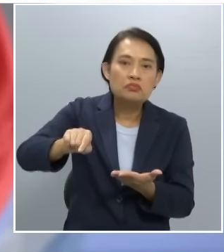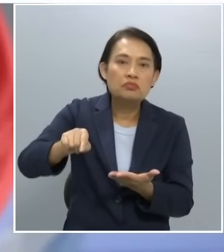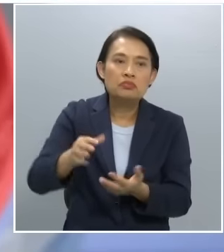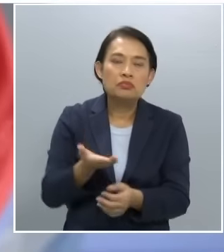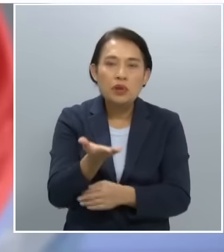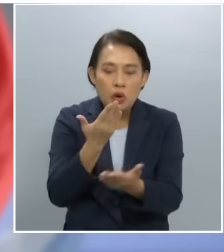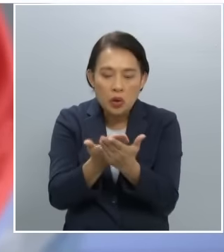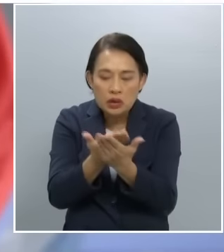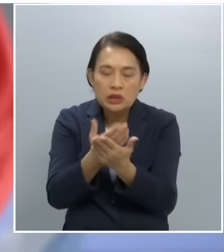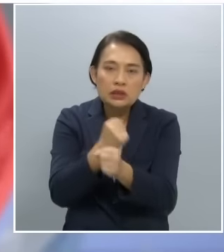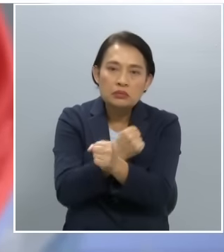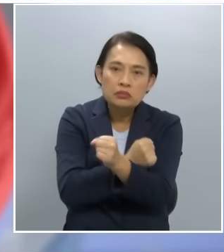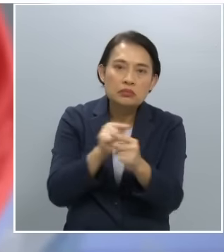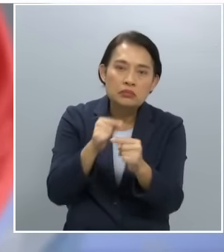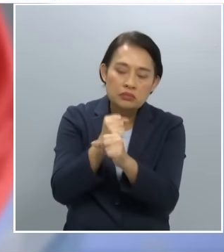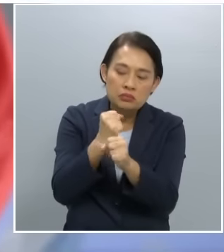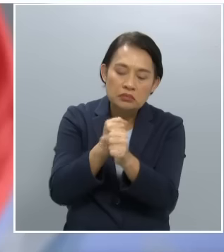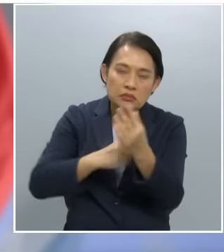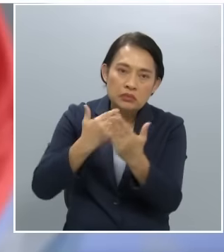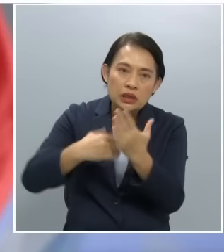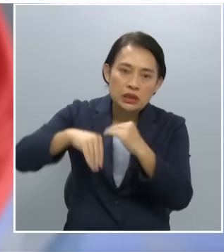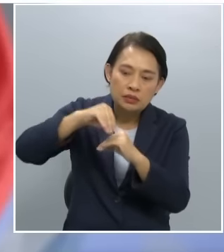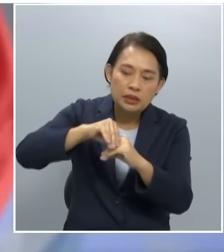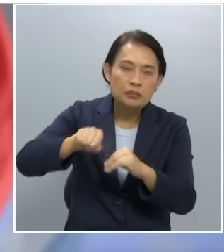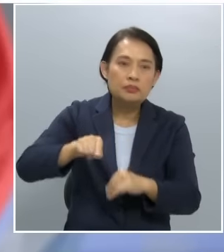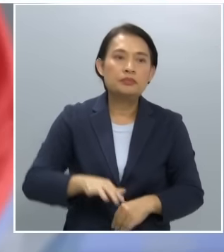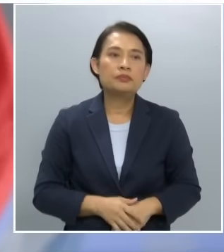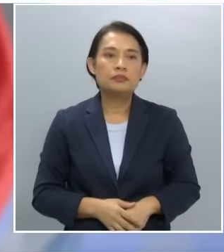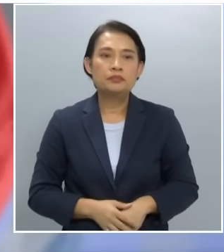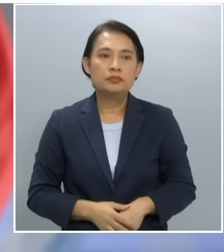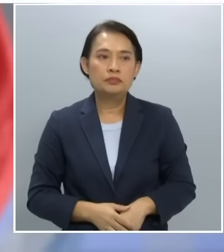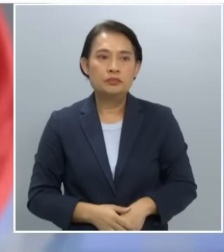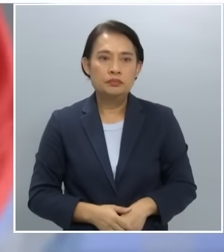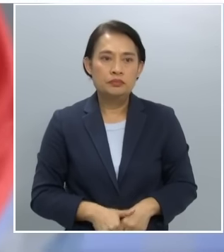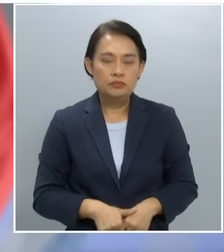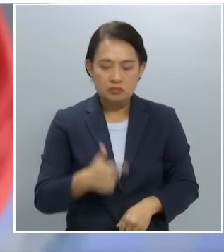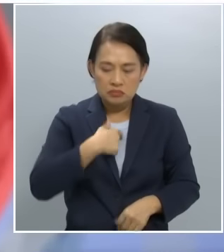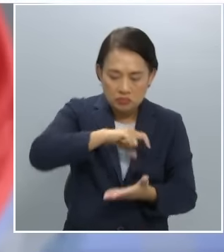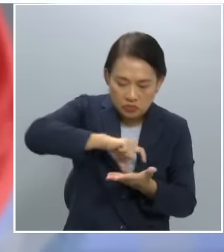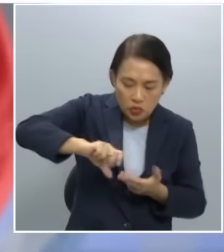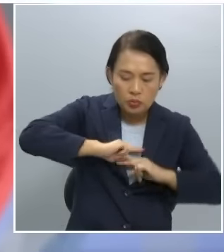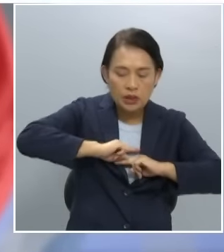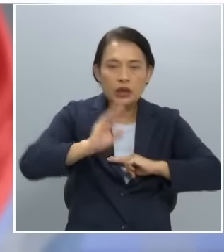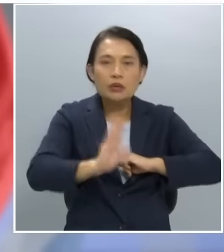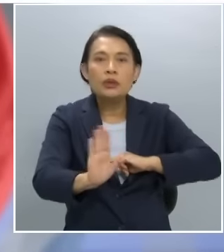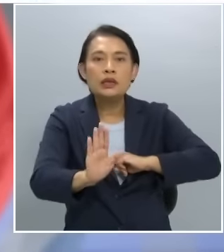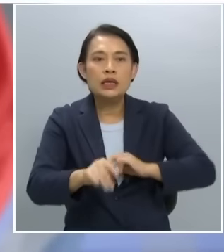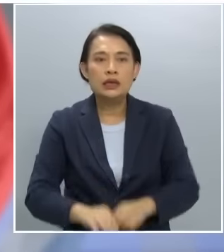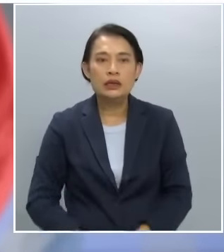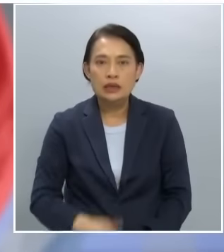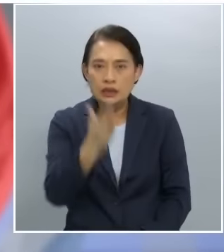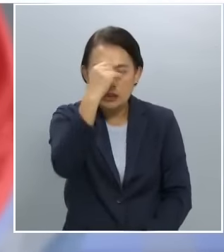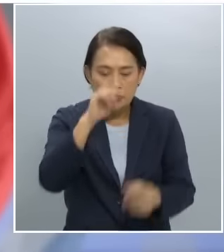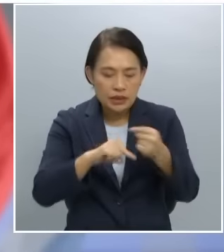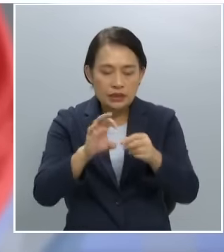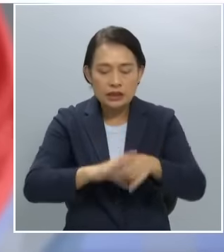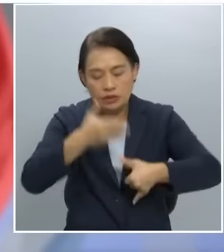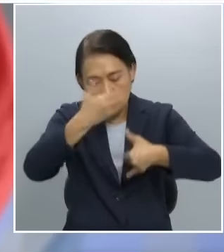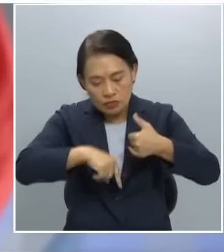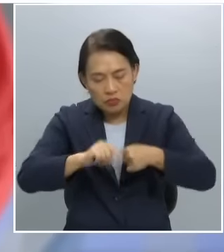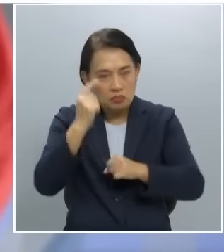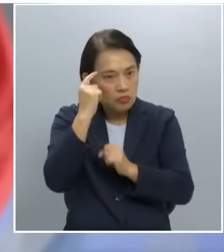ขึ้นอืนะฮะอย่าไปโทษเค้าเลยว่าแบบเออ้าโอนไปเองช่วยไม่ได้อะไรไม่ใช่นะฮะคือบางครั้งมันเป็นมันเป็น